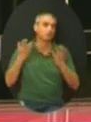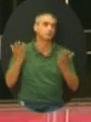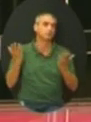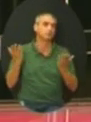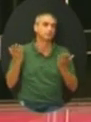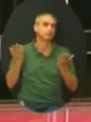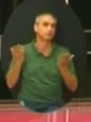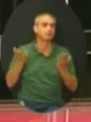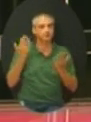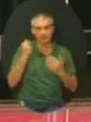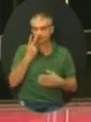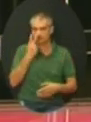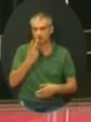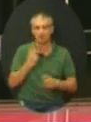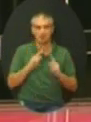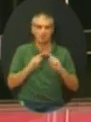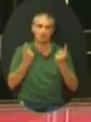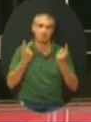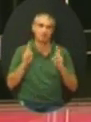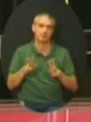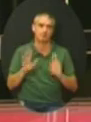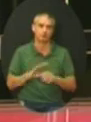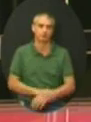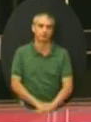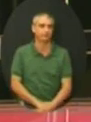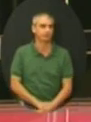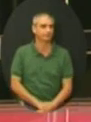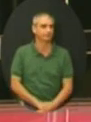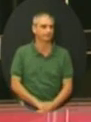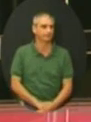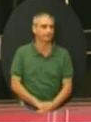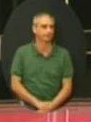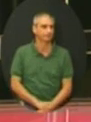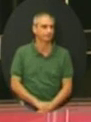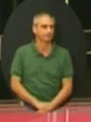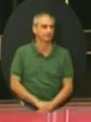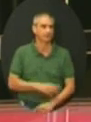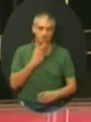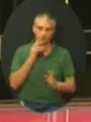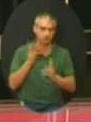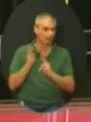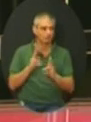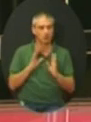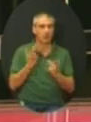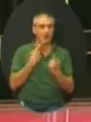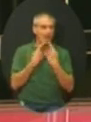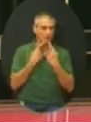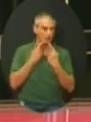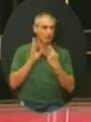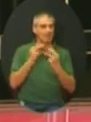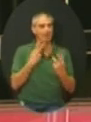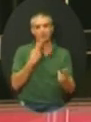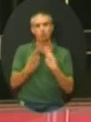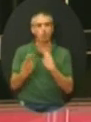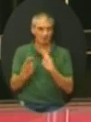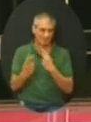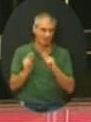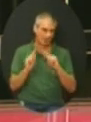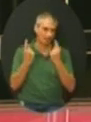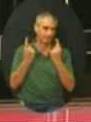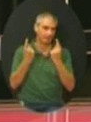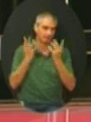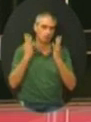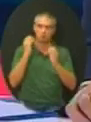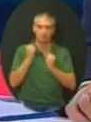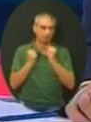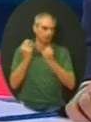זה היה נראה אחרת לחלוטין. בקיצור, מה שאתה אומר, שיש יותר מחלופה אחת, איך לדון גם בתגובה לאירוע